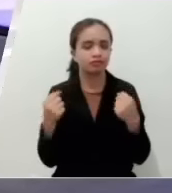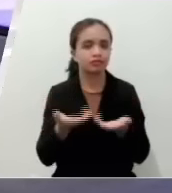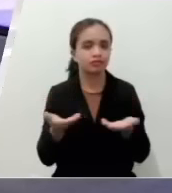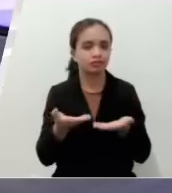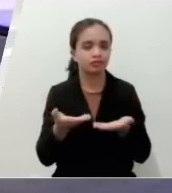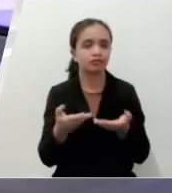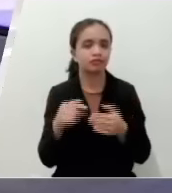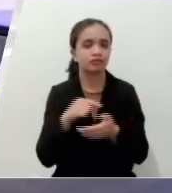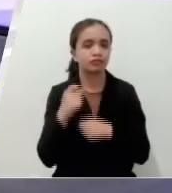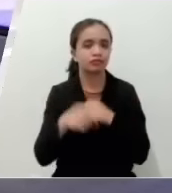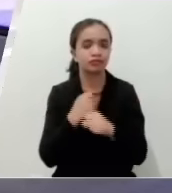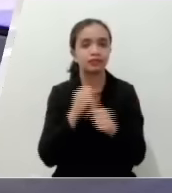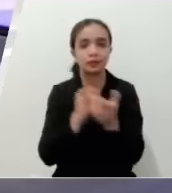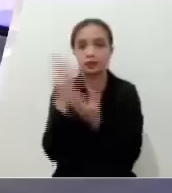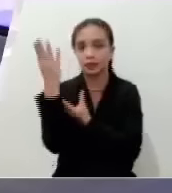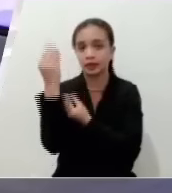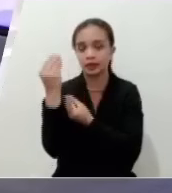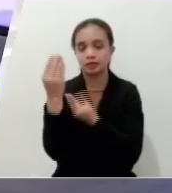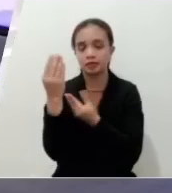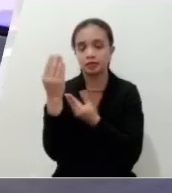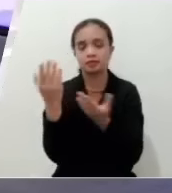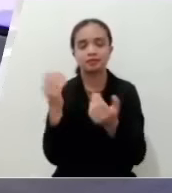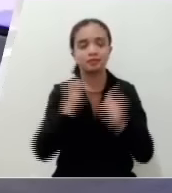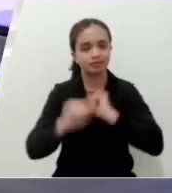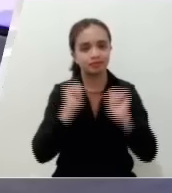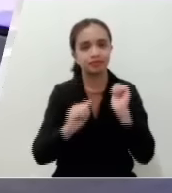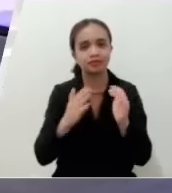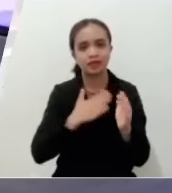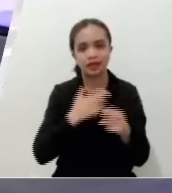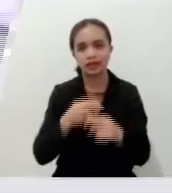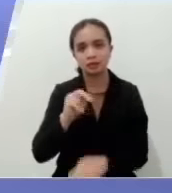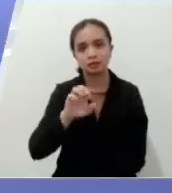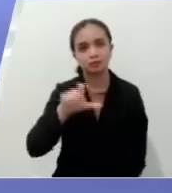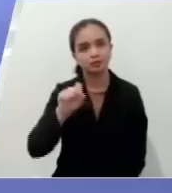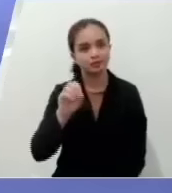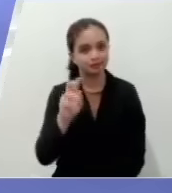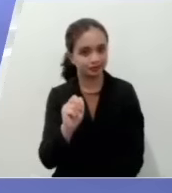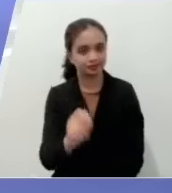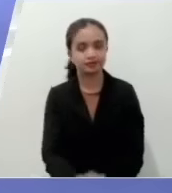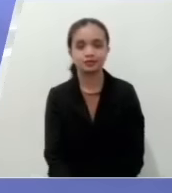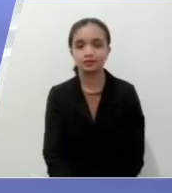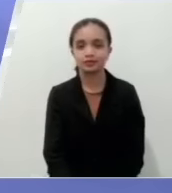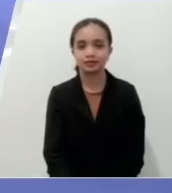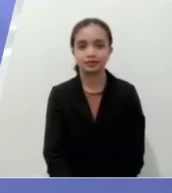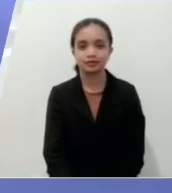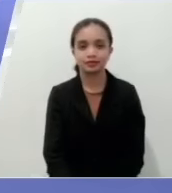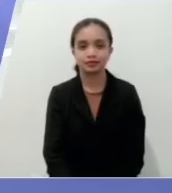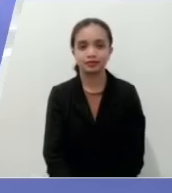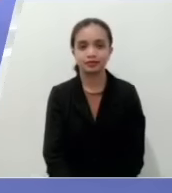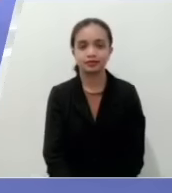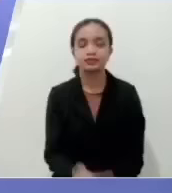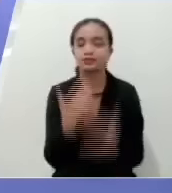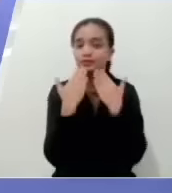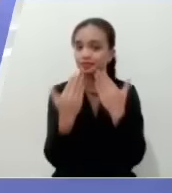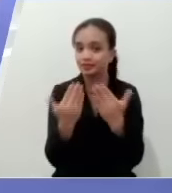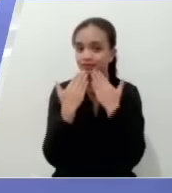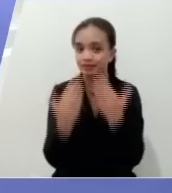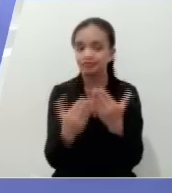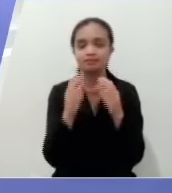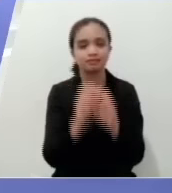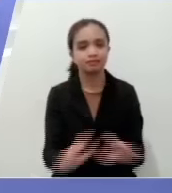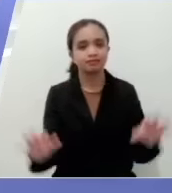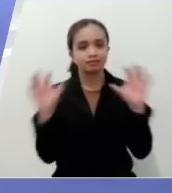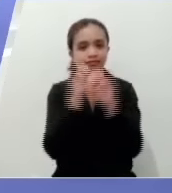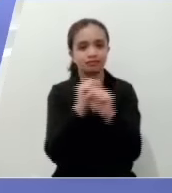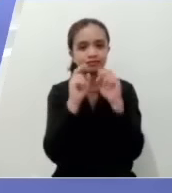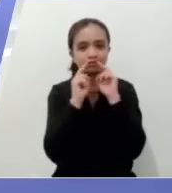that's my Chica this weekend Ako po si Nelson Canlas Pia Ian Thank you Nelson Atan po ang mga balita ngayong